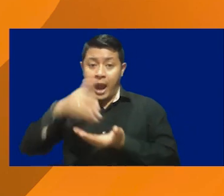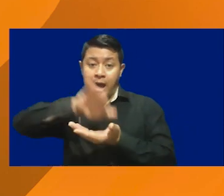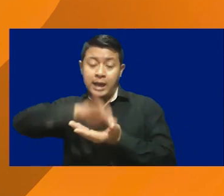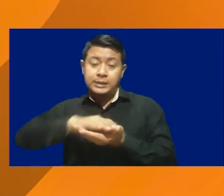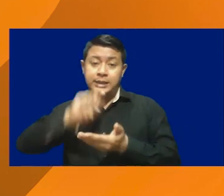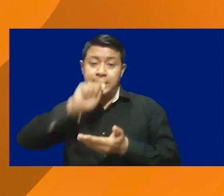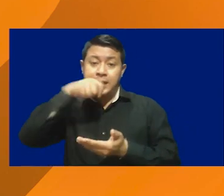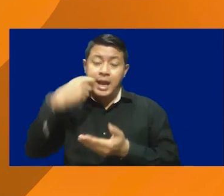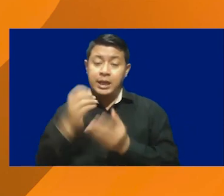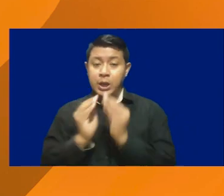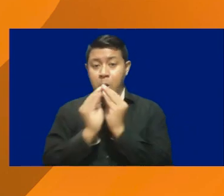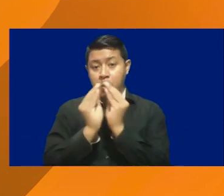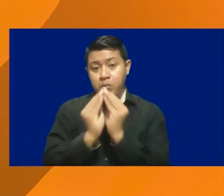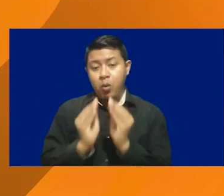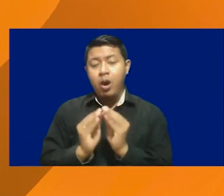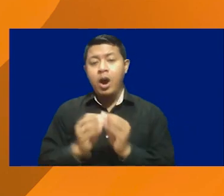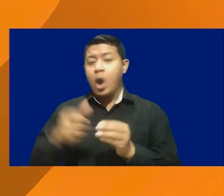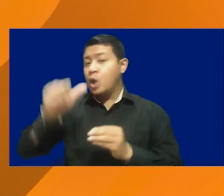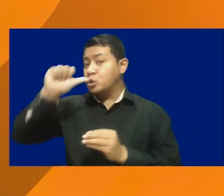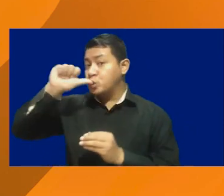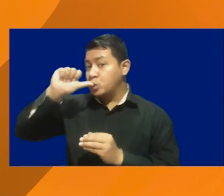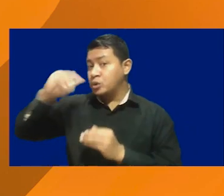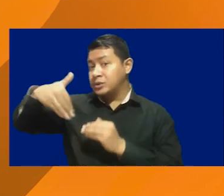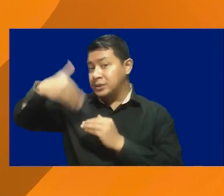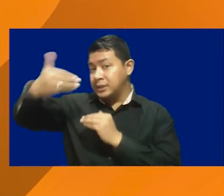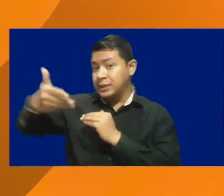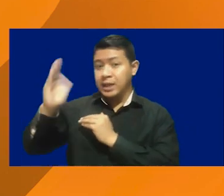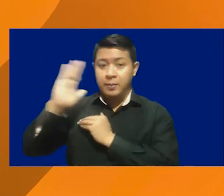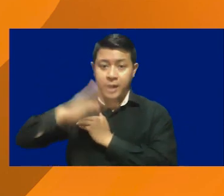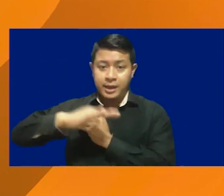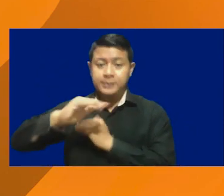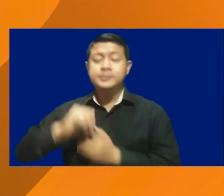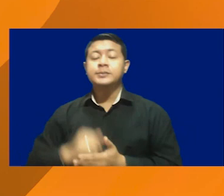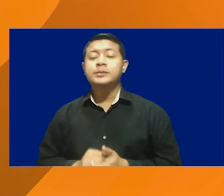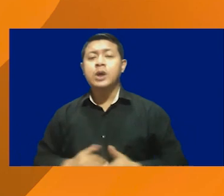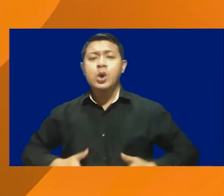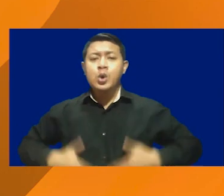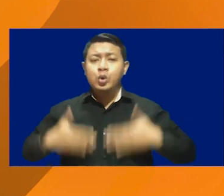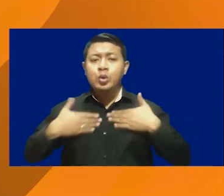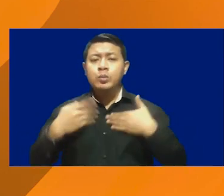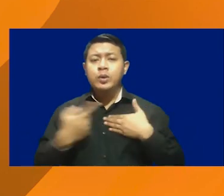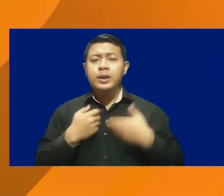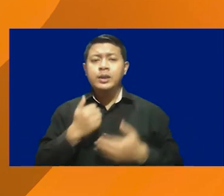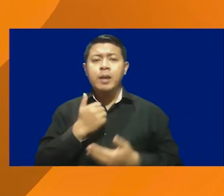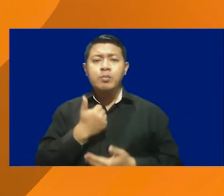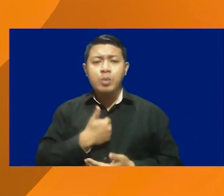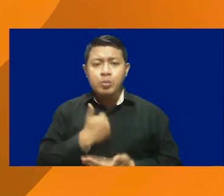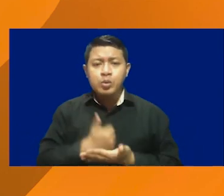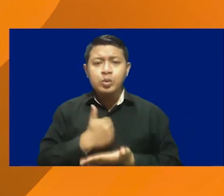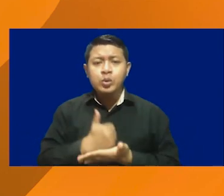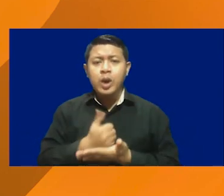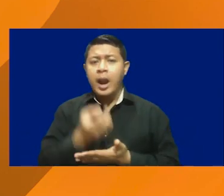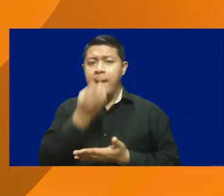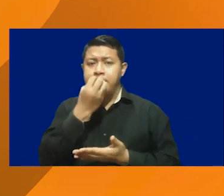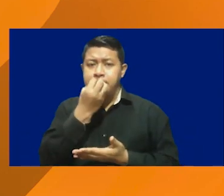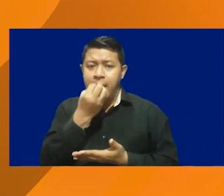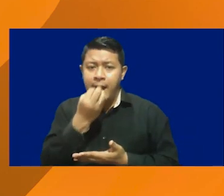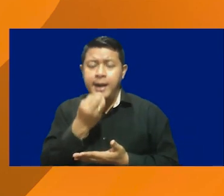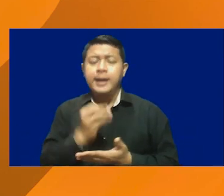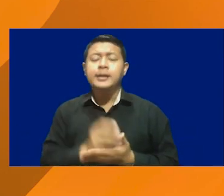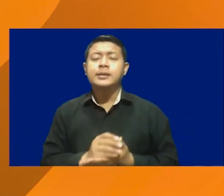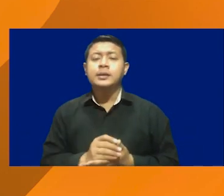minuman, nasi, sayur, daging, buah, dan susu setiap hari. Tubuh kita